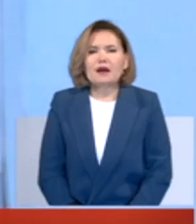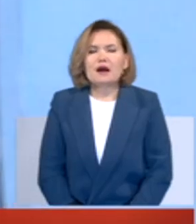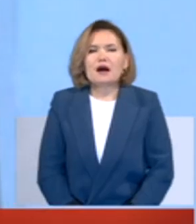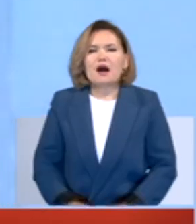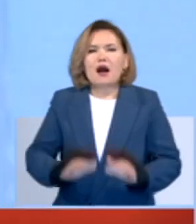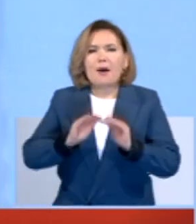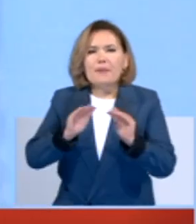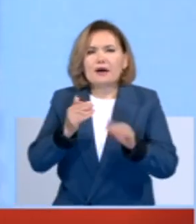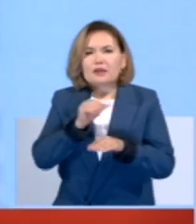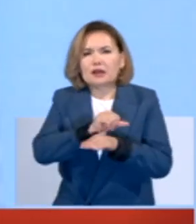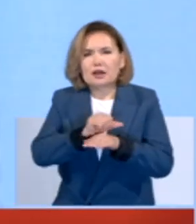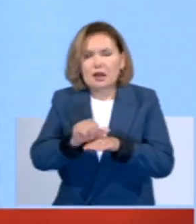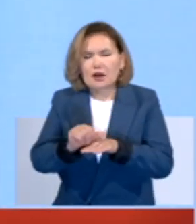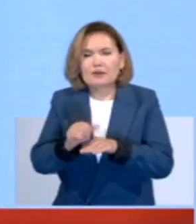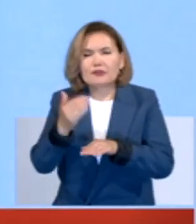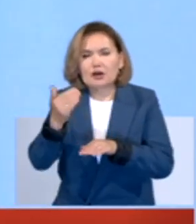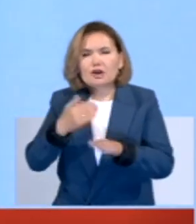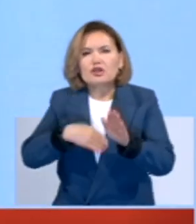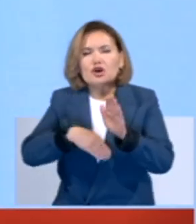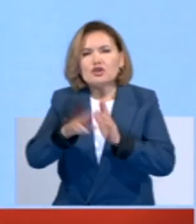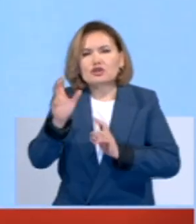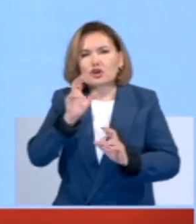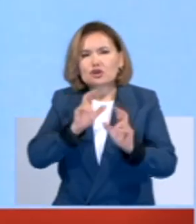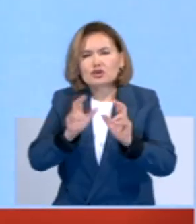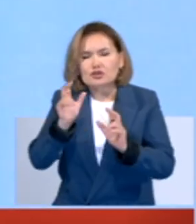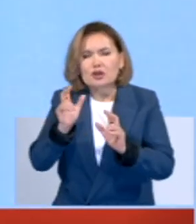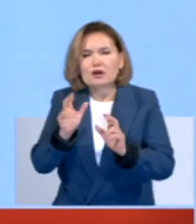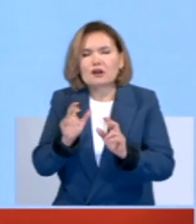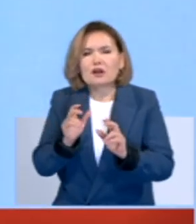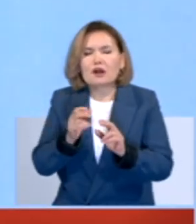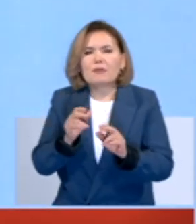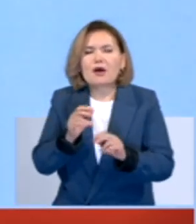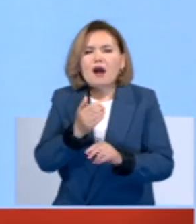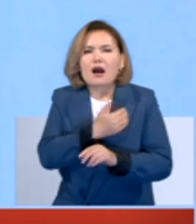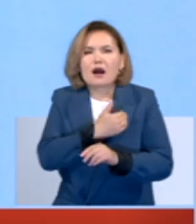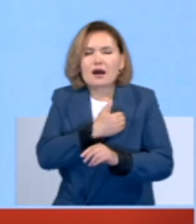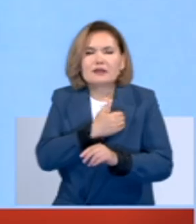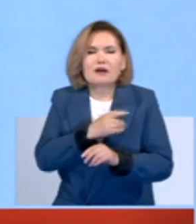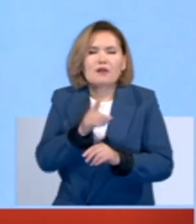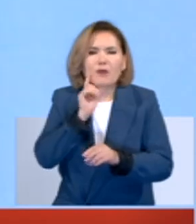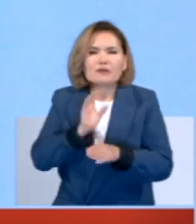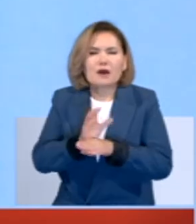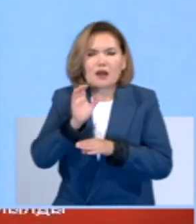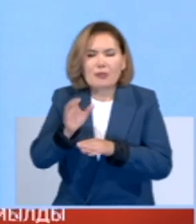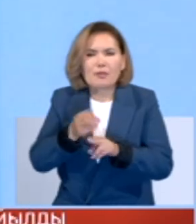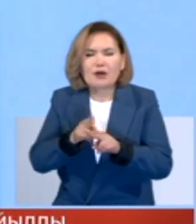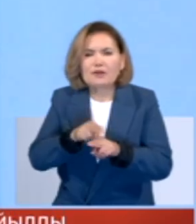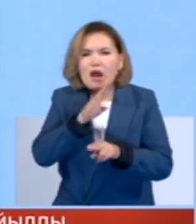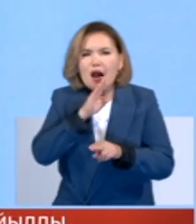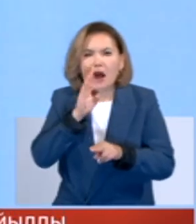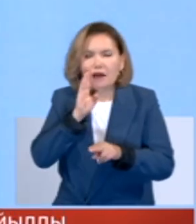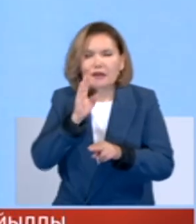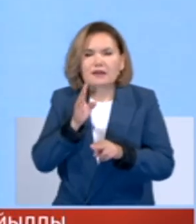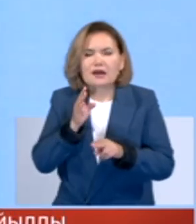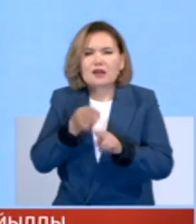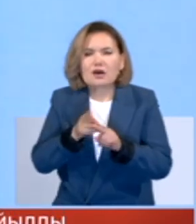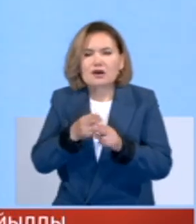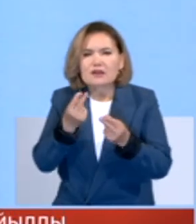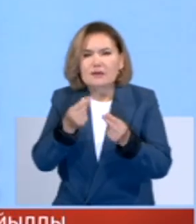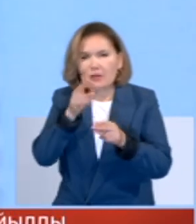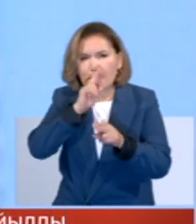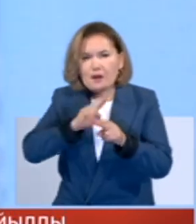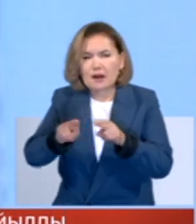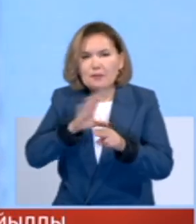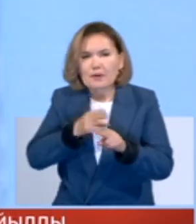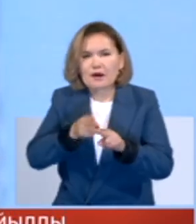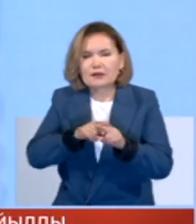Балаларын шетелдің үздік оқу орындарына түсіреміз деп алаяқтарға алданған Алматыда бір топ ата-ана ұлттық арнадан көмек сұрады. Жүздеген адам